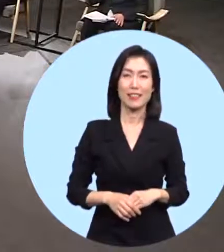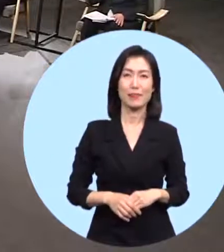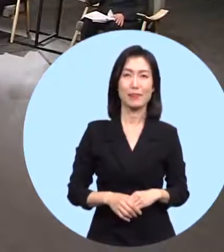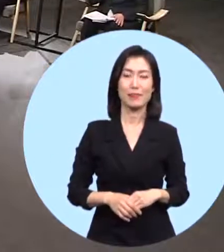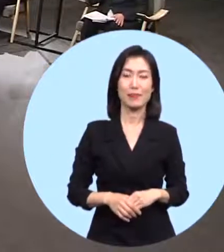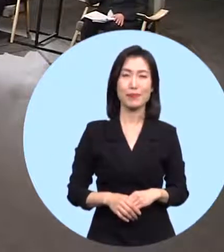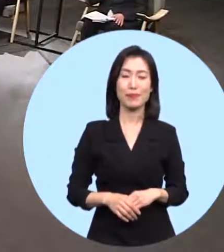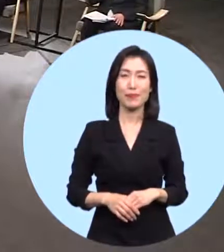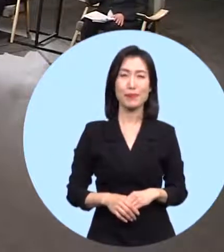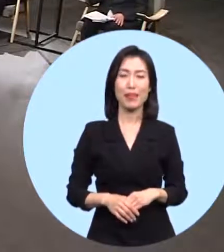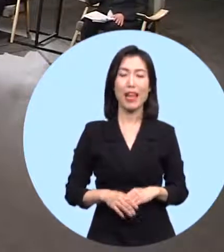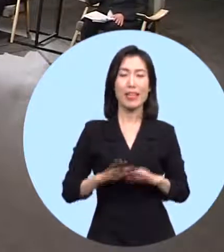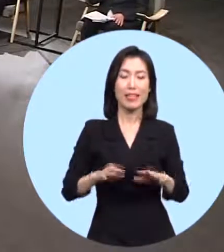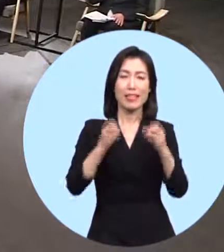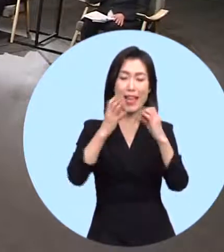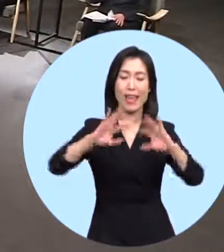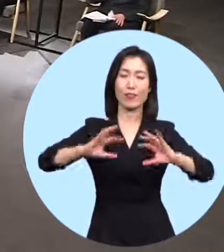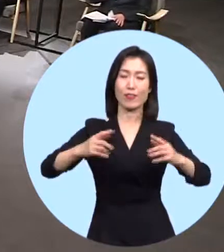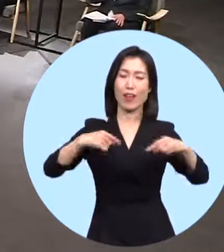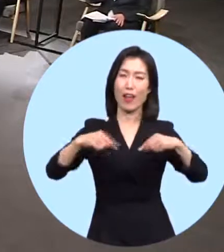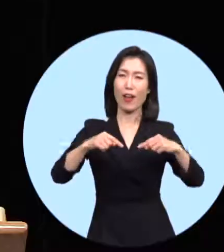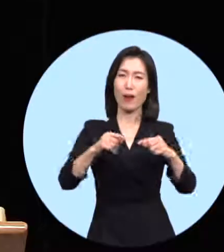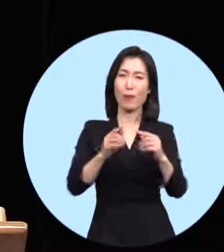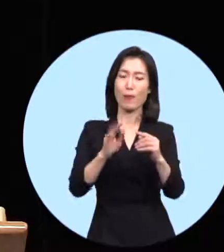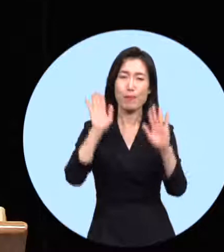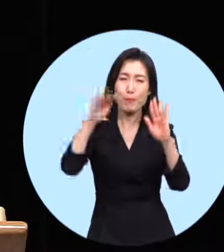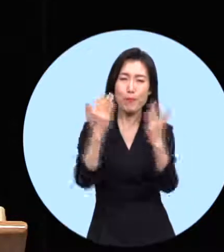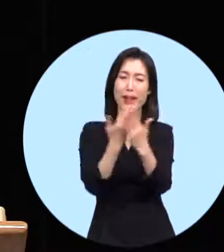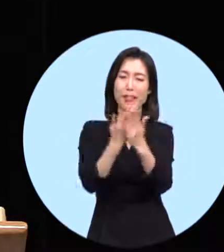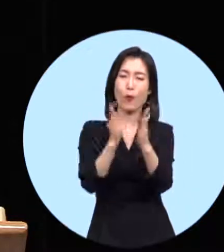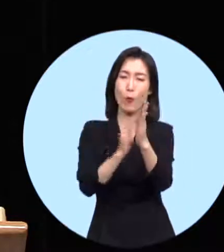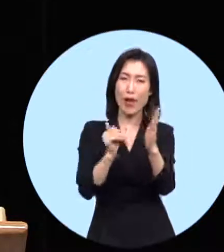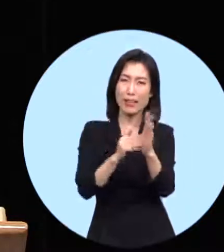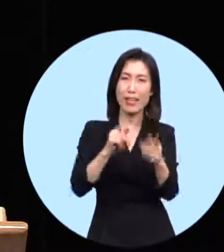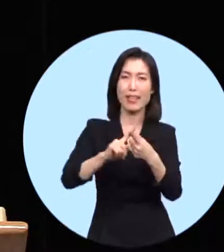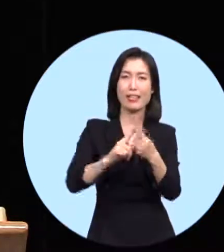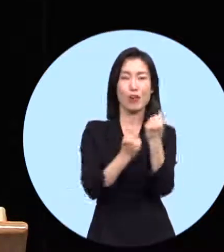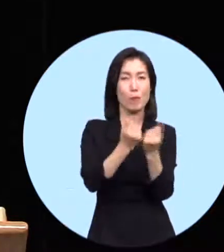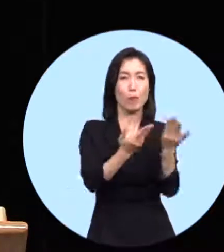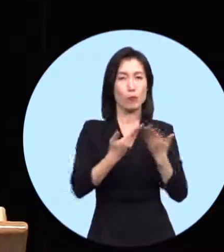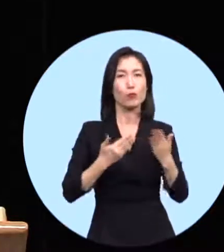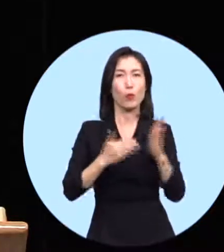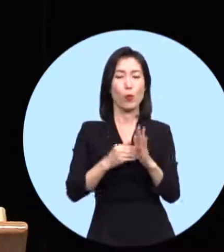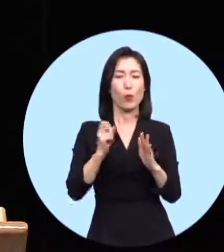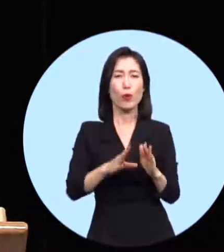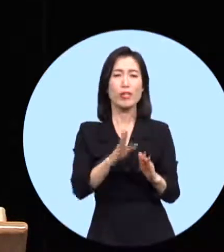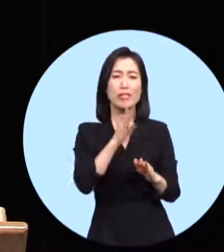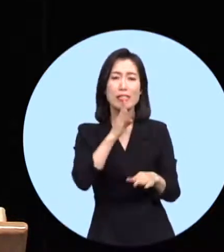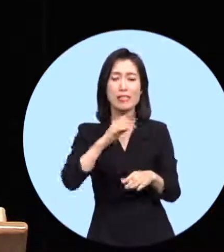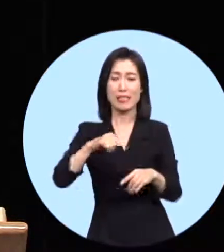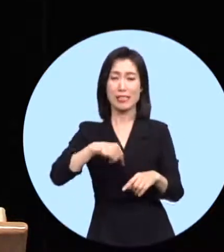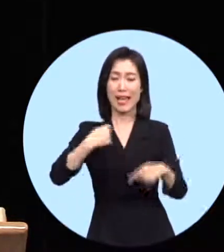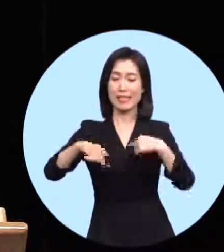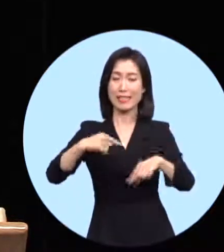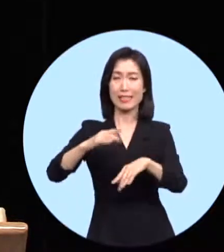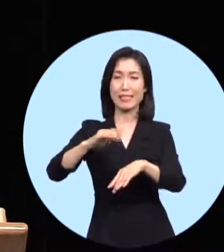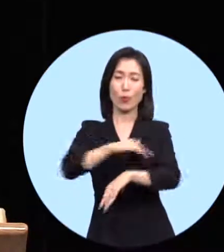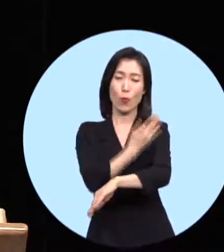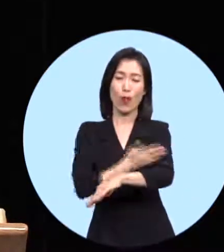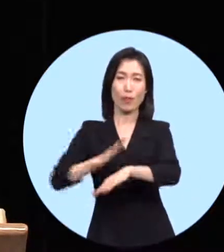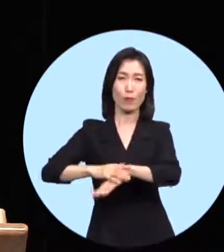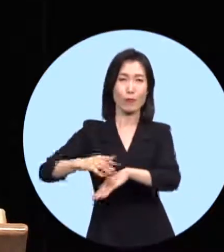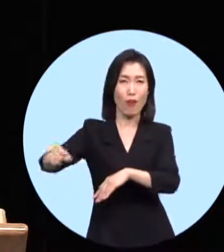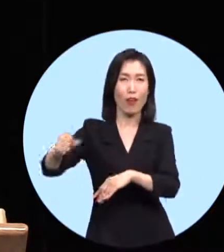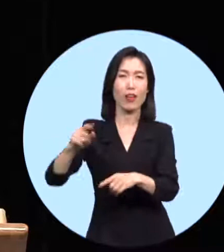새로운 국가발전 전략으로 자치분권 체제 확립을 제시해 주셨고 그리고 실질적 자치분권은 결국 주민들의